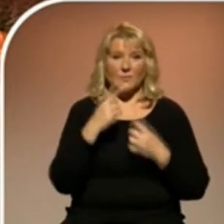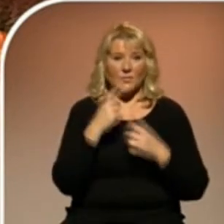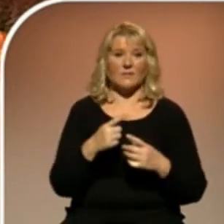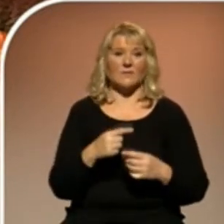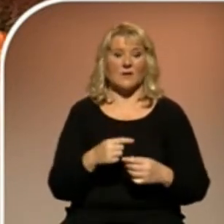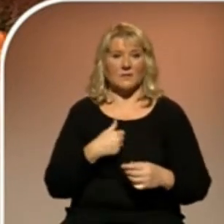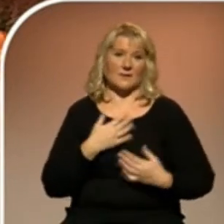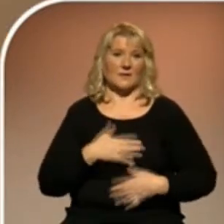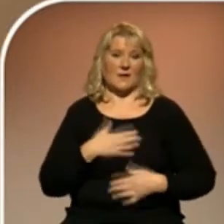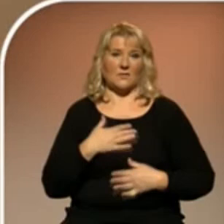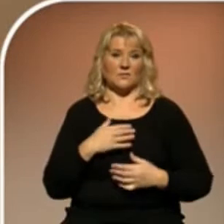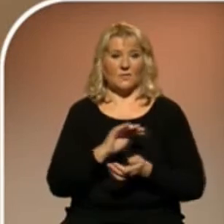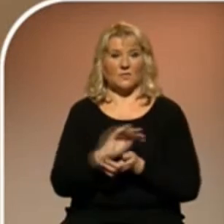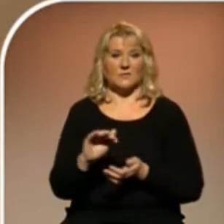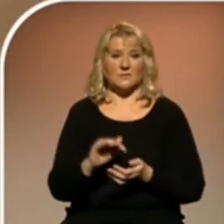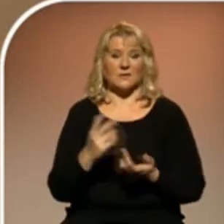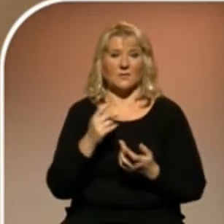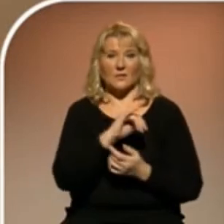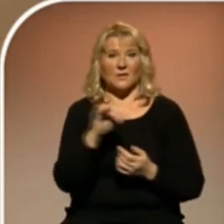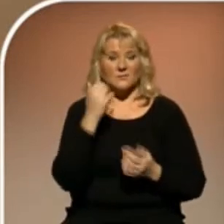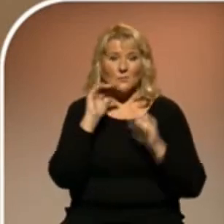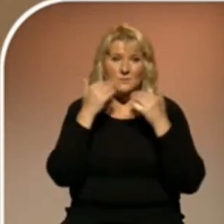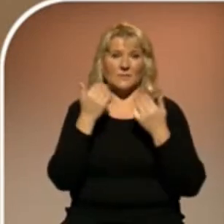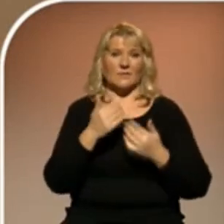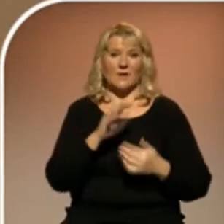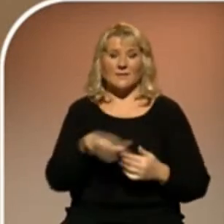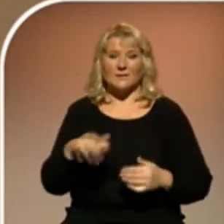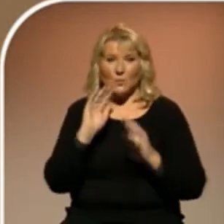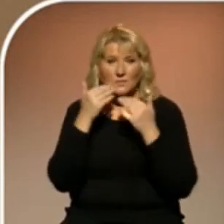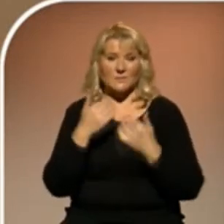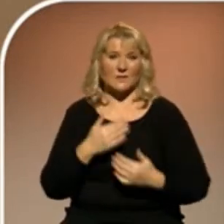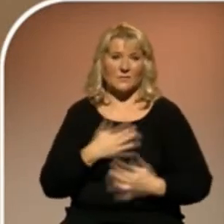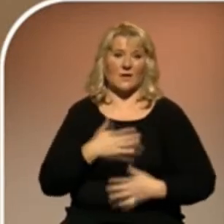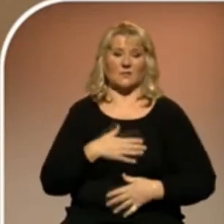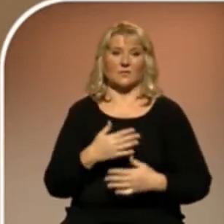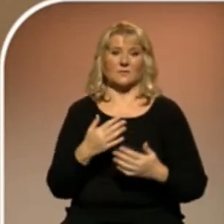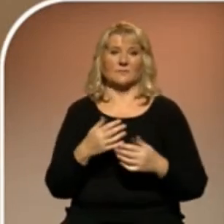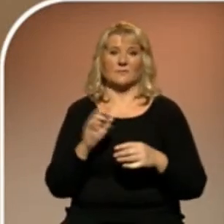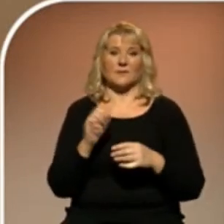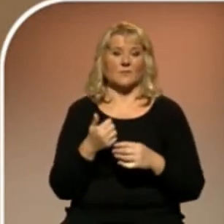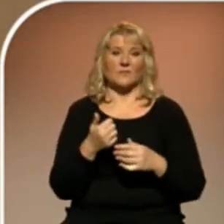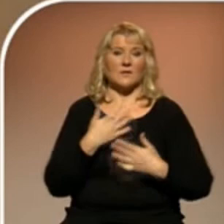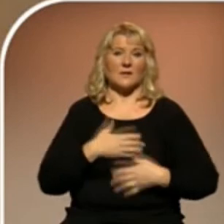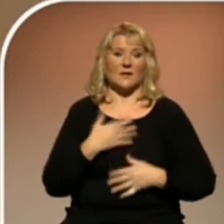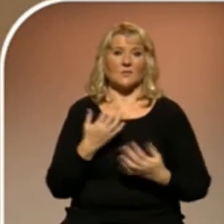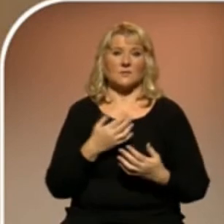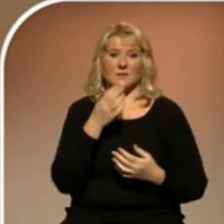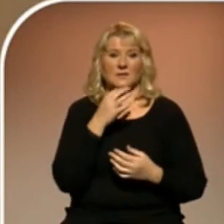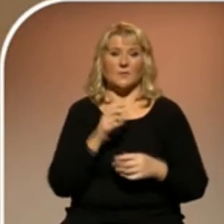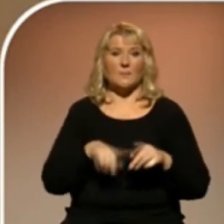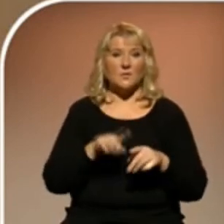lidi. V podstatě tu jejich, ten jejich úsměv a úsměv dětí. Největší radost mám, když ke mně